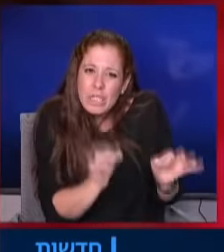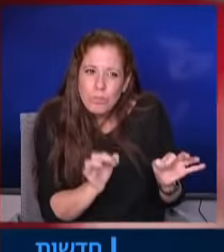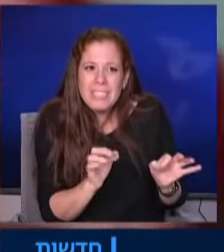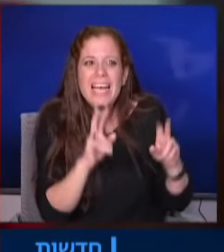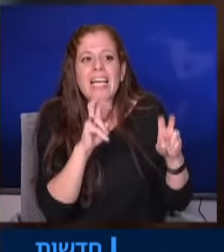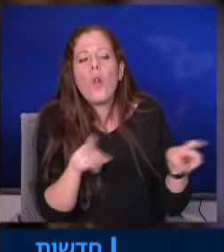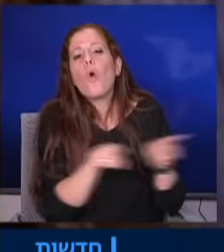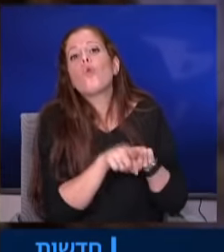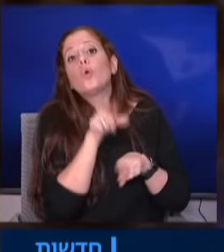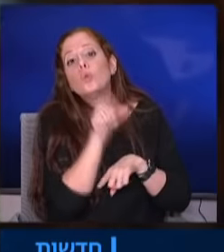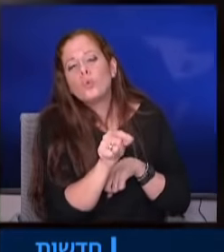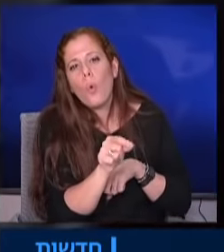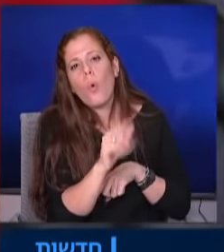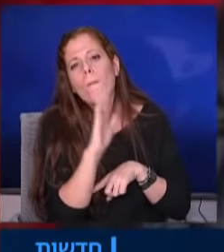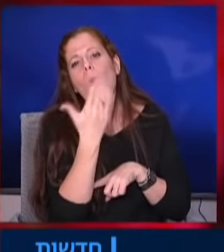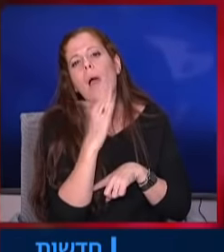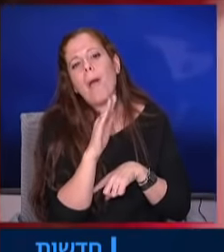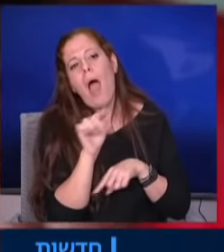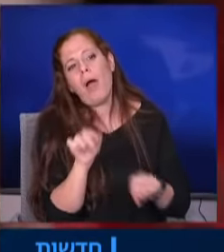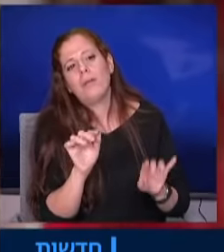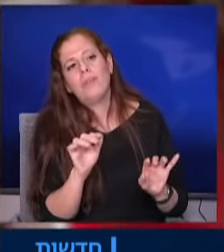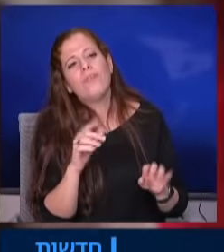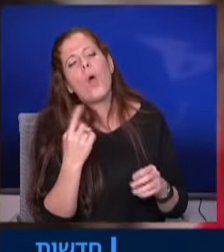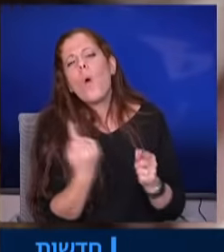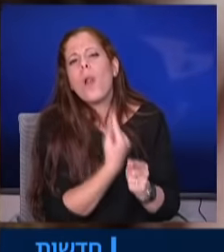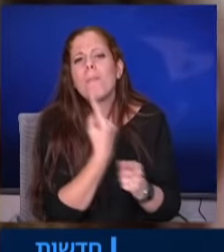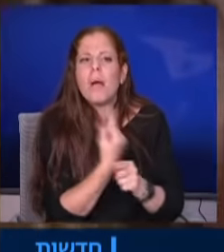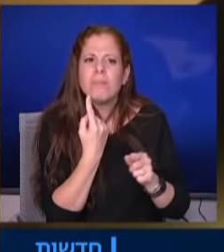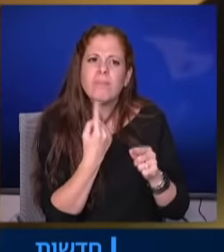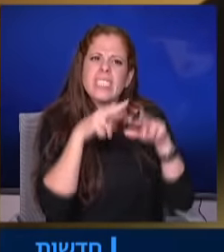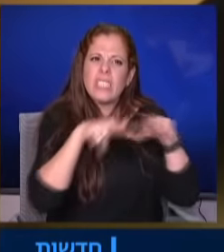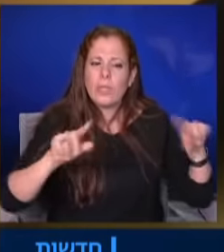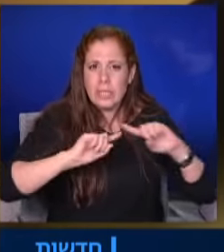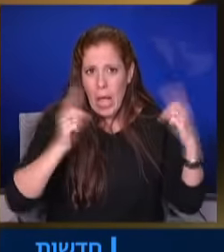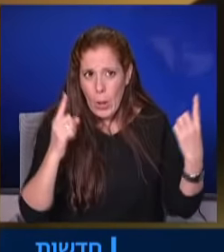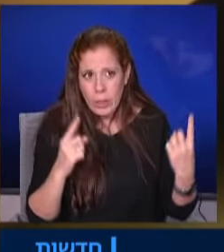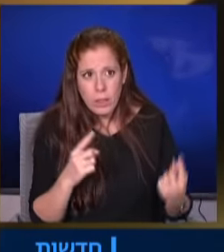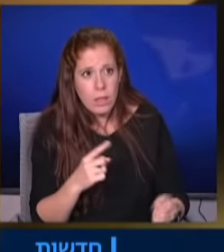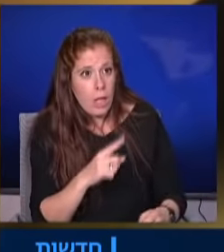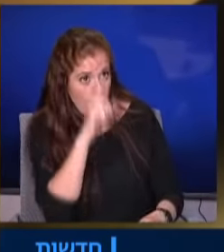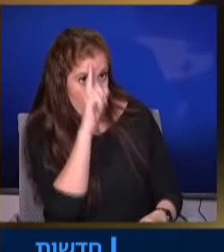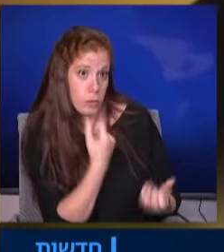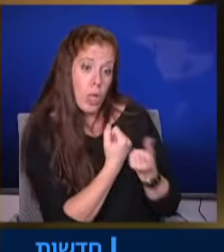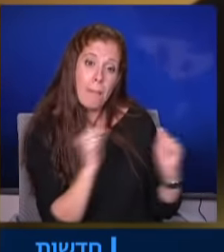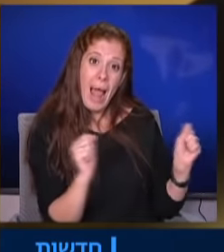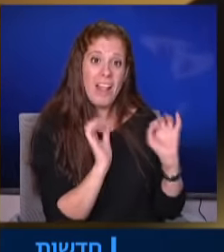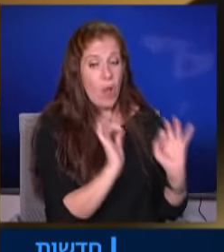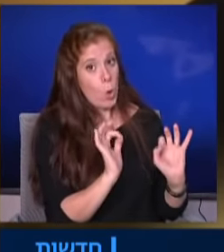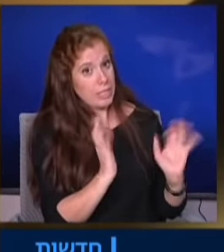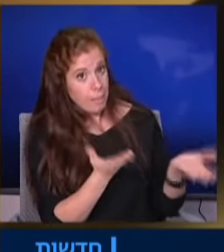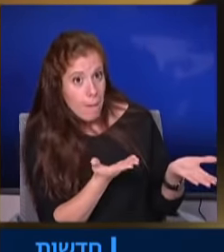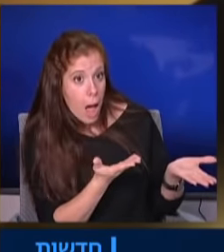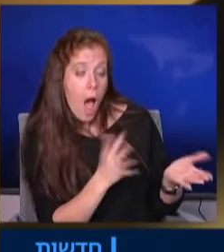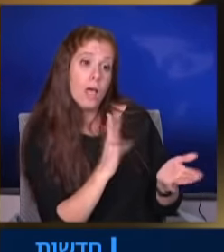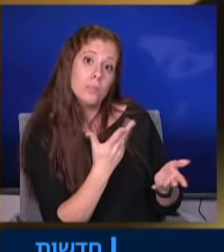אותו זוג הוא מול המראה כל פעם, וכל פעם יש קורות סיטואציות אחרות. דעת מה אם את כזו ליברלית והכל סבבה, כן? אז בוא